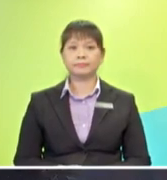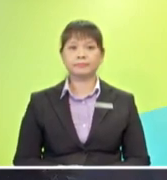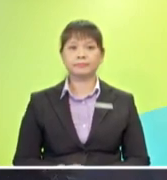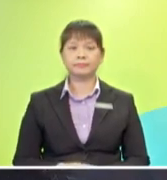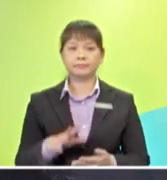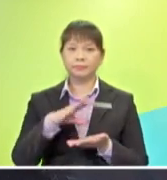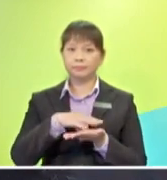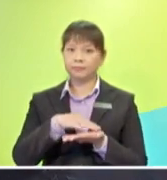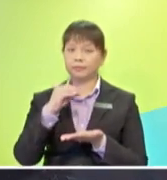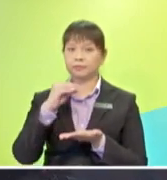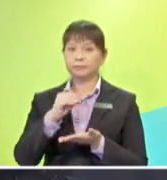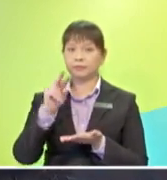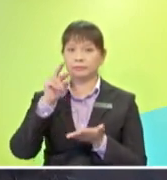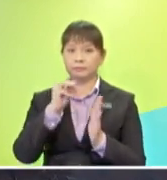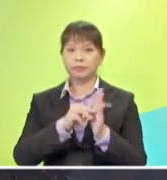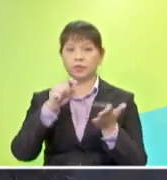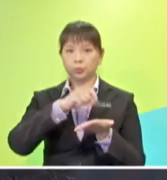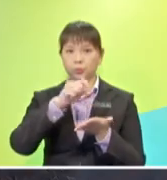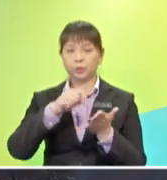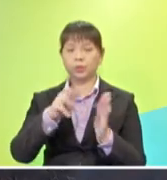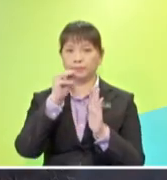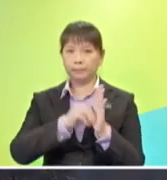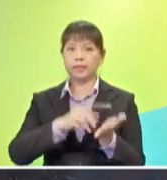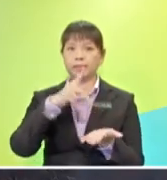belajar menulis menyiram